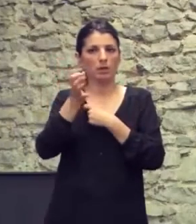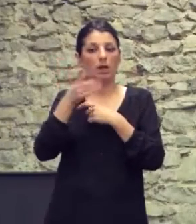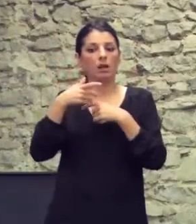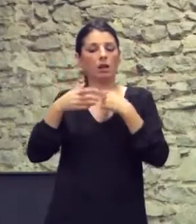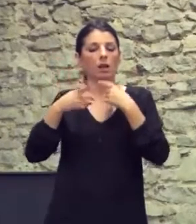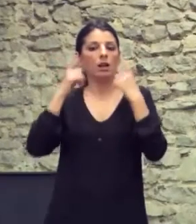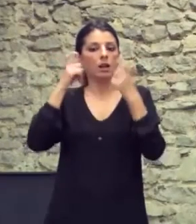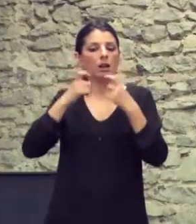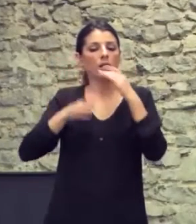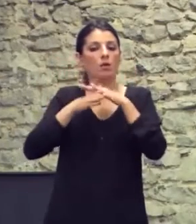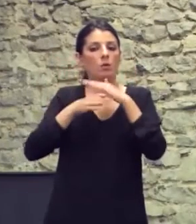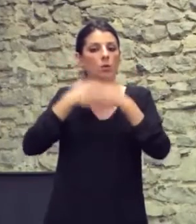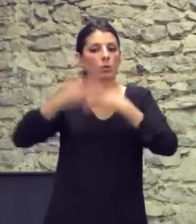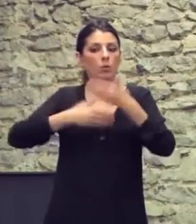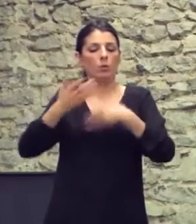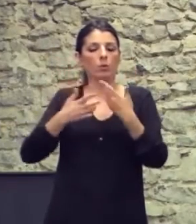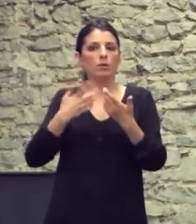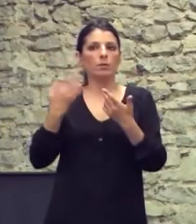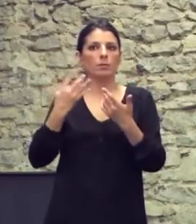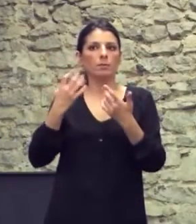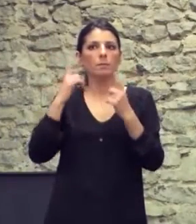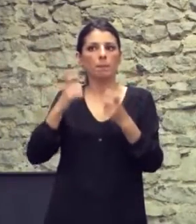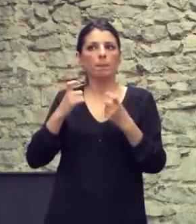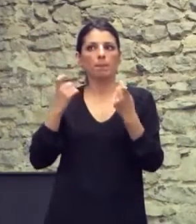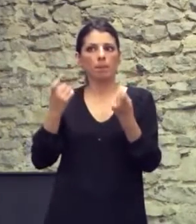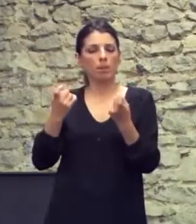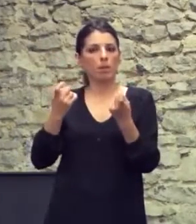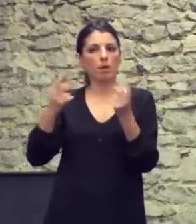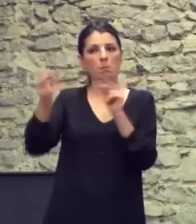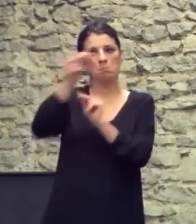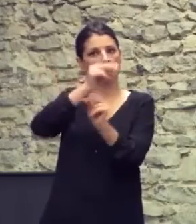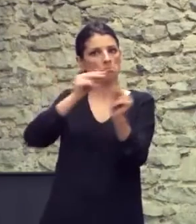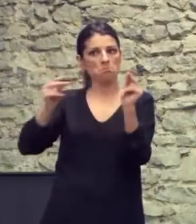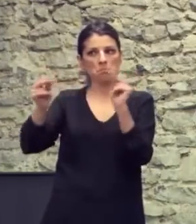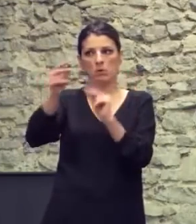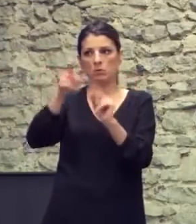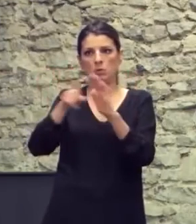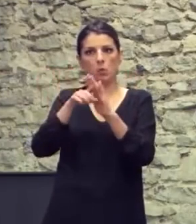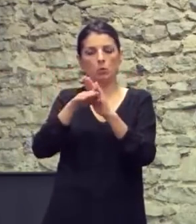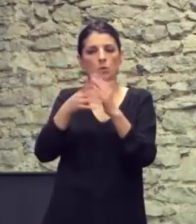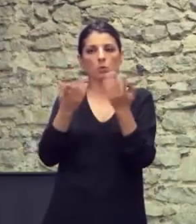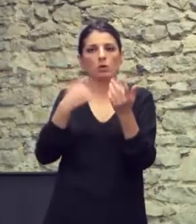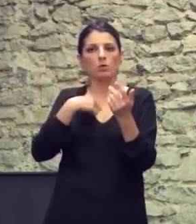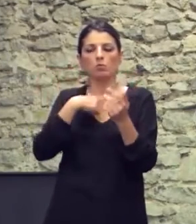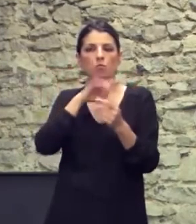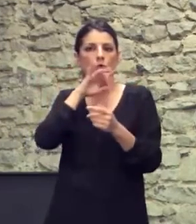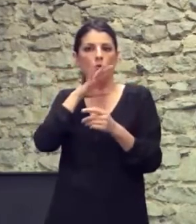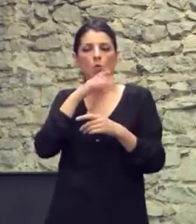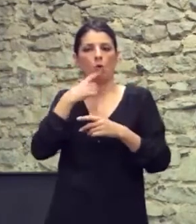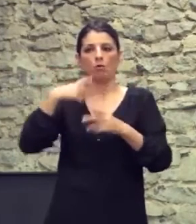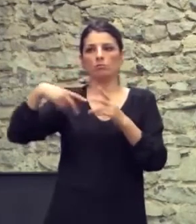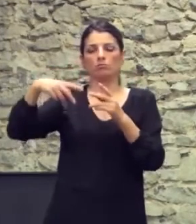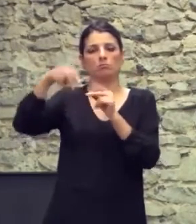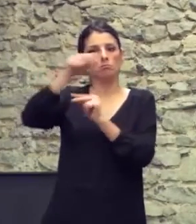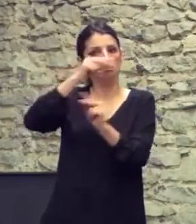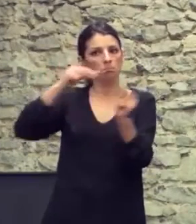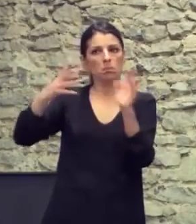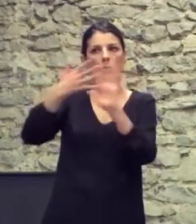da, saiatu eta beldurrik ez izan. Hortaz, nik uste dut posten naizela hitz egiten ari garelako, lehen hitz egiten ez genuen gai batzuen inguruan, baina,